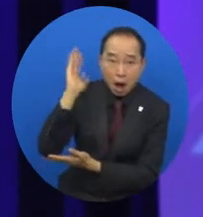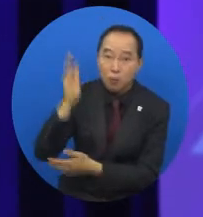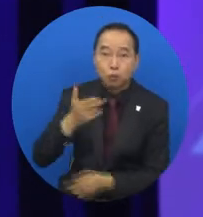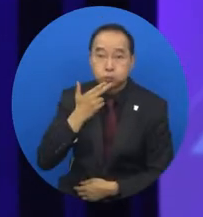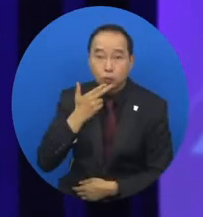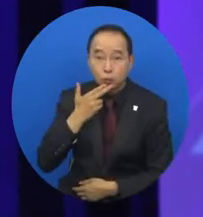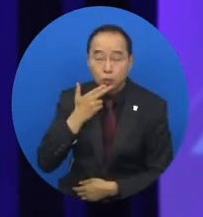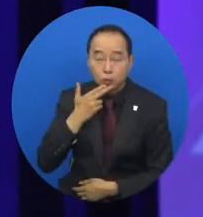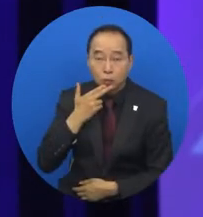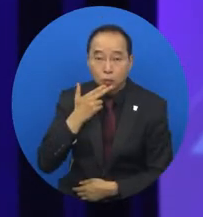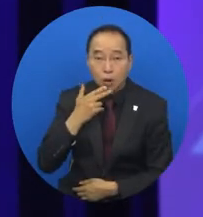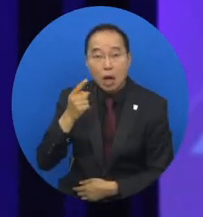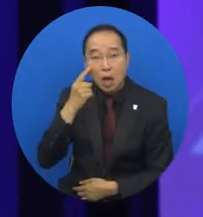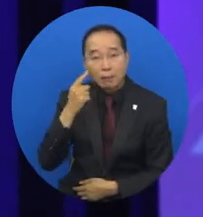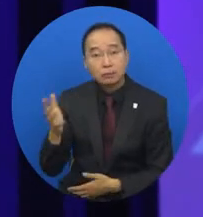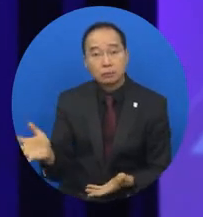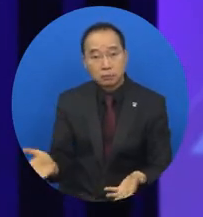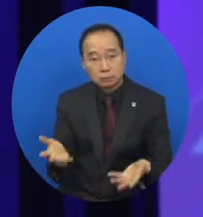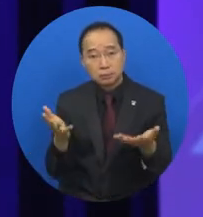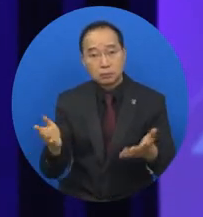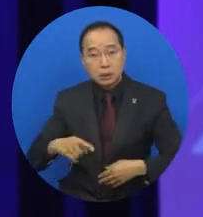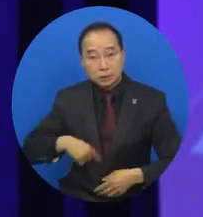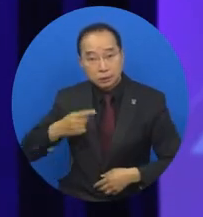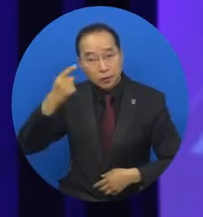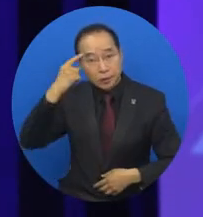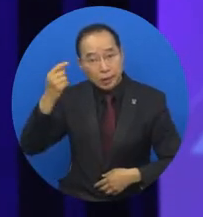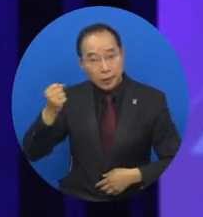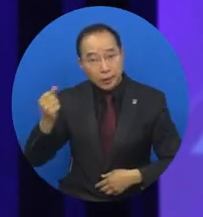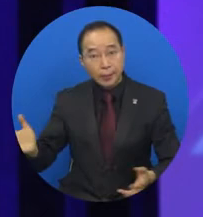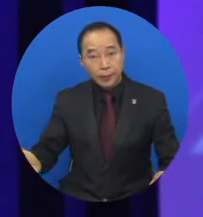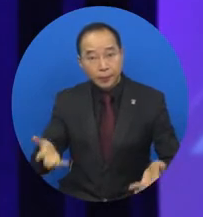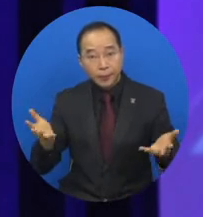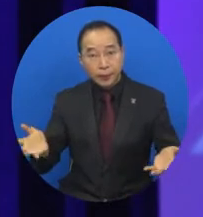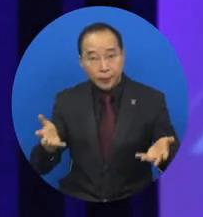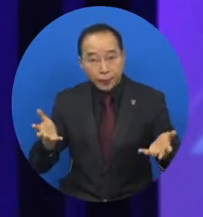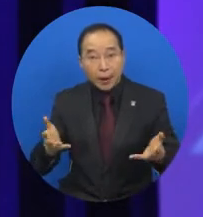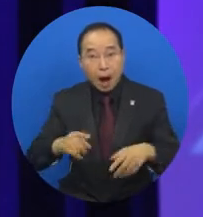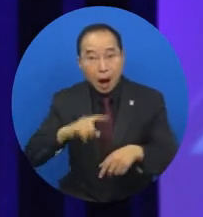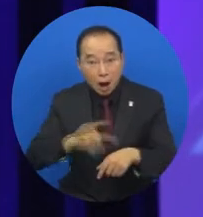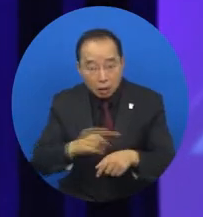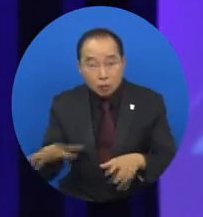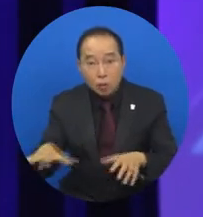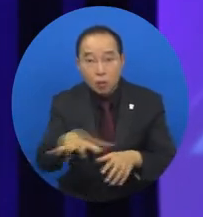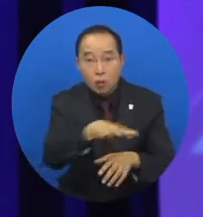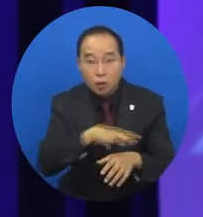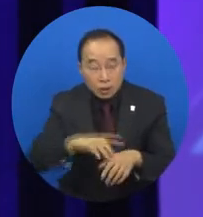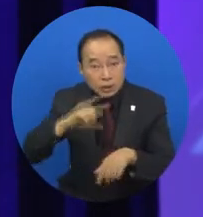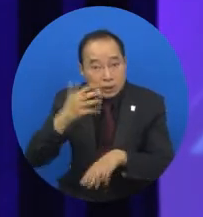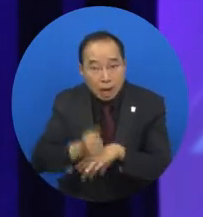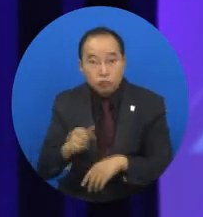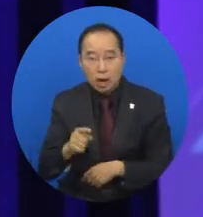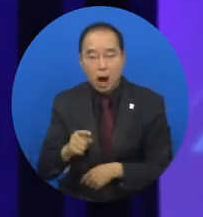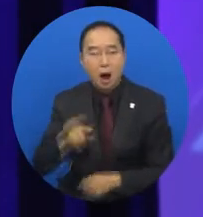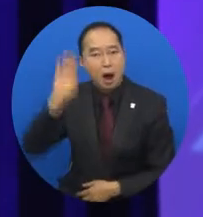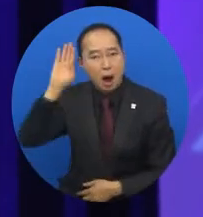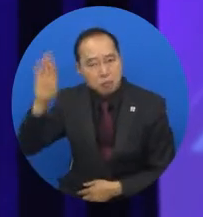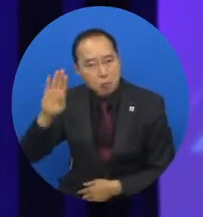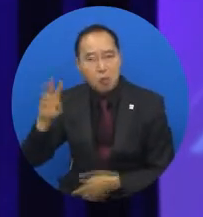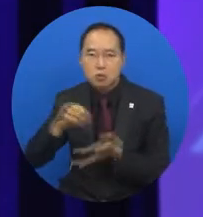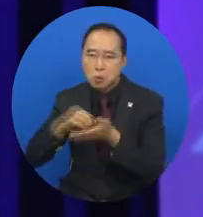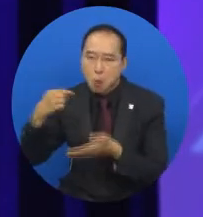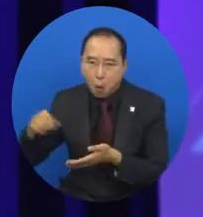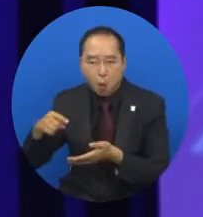하나도 그런 강의를 하지 않았음에도 불구하고 스스로 창의성을 가지고 그 잠재력을 개발하는